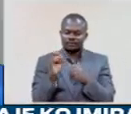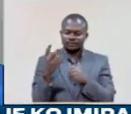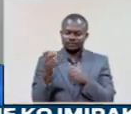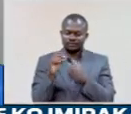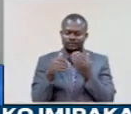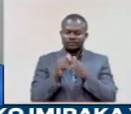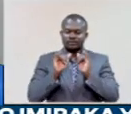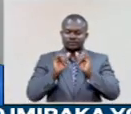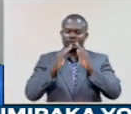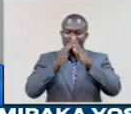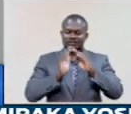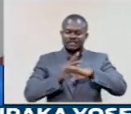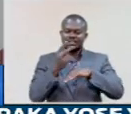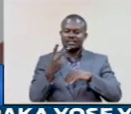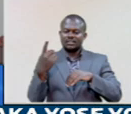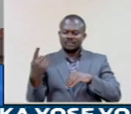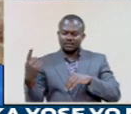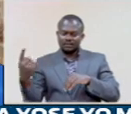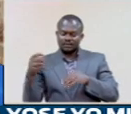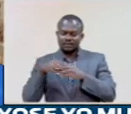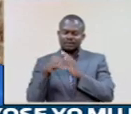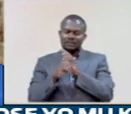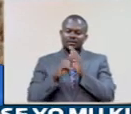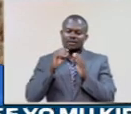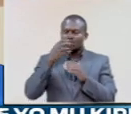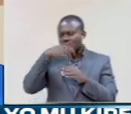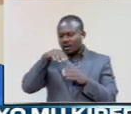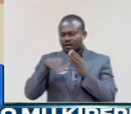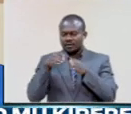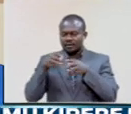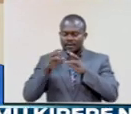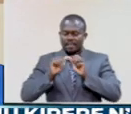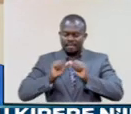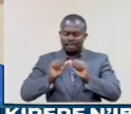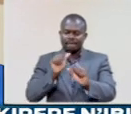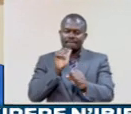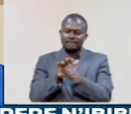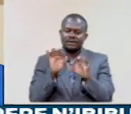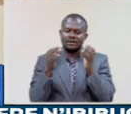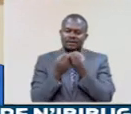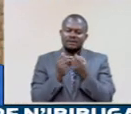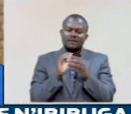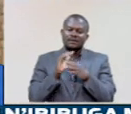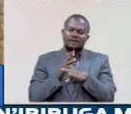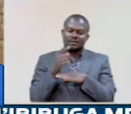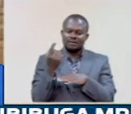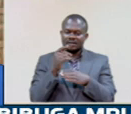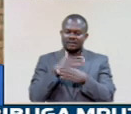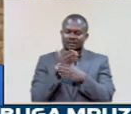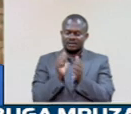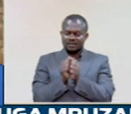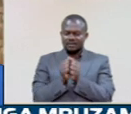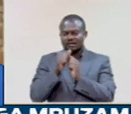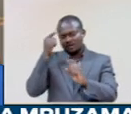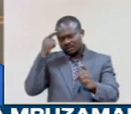2019-2020 usize inzu 112 mu karere ka Muhanga zubatswe ku buryo burambye ahenshi imiryango irenze imwe igasangira ikibanza hagamijwe